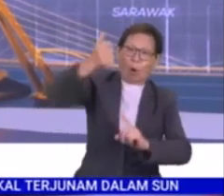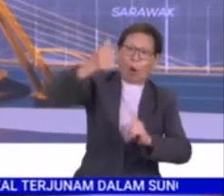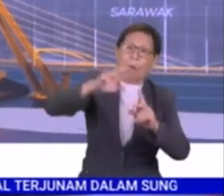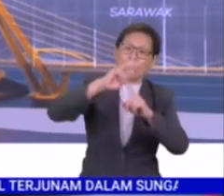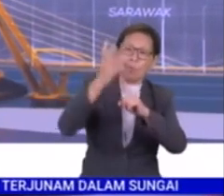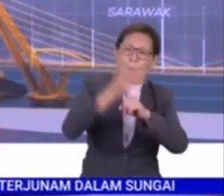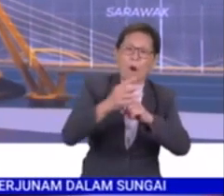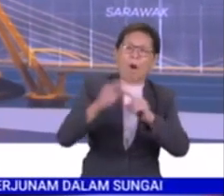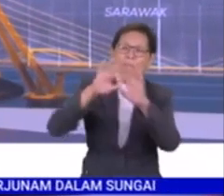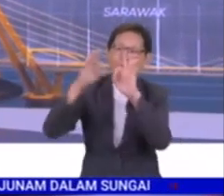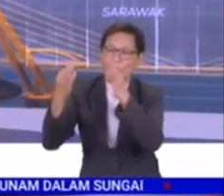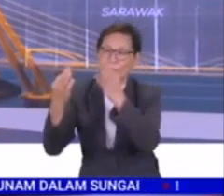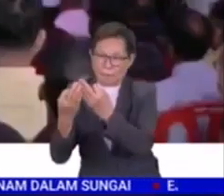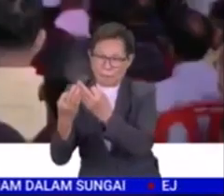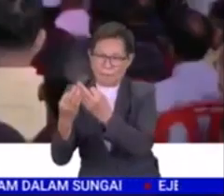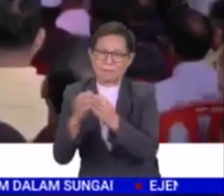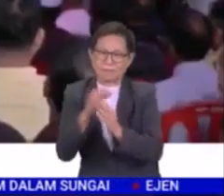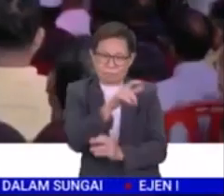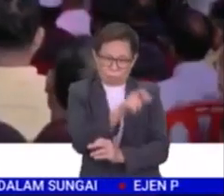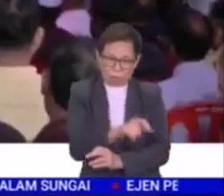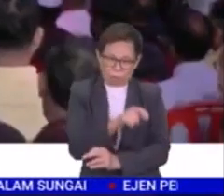kebajikan waris mangsa.